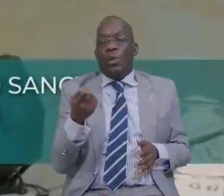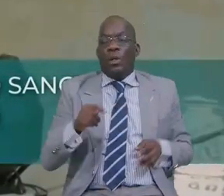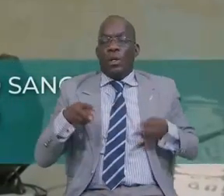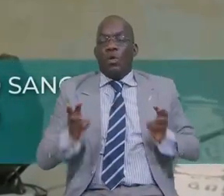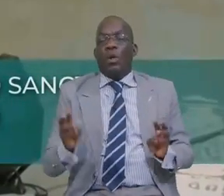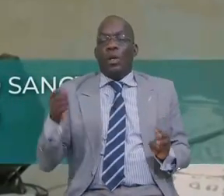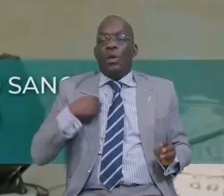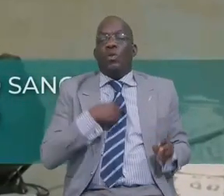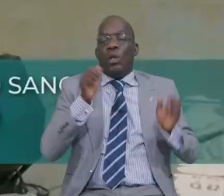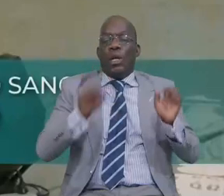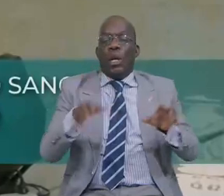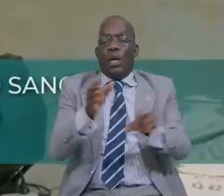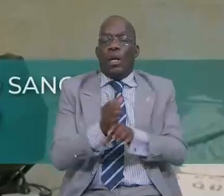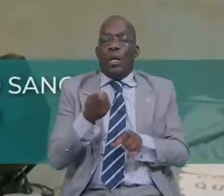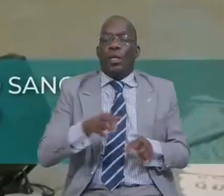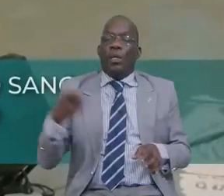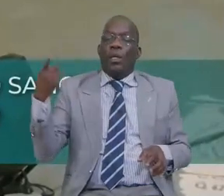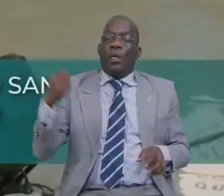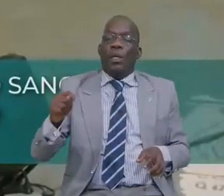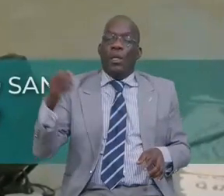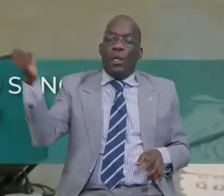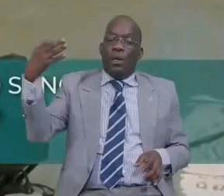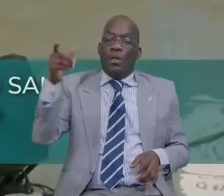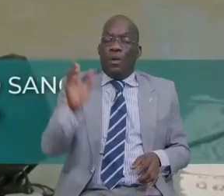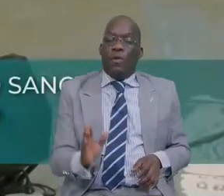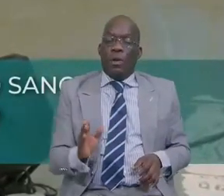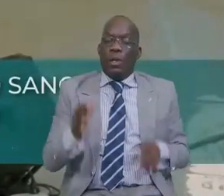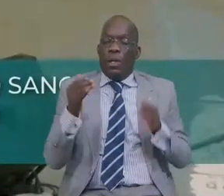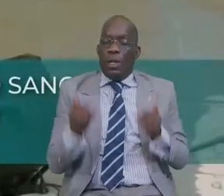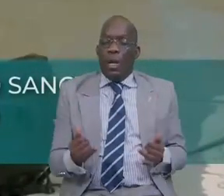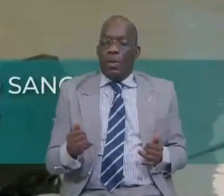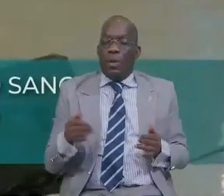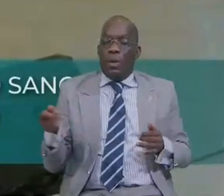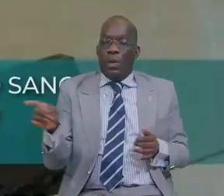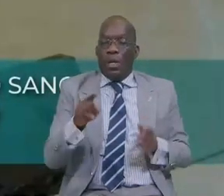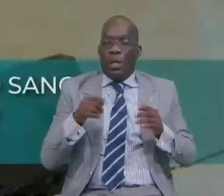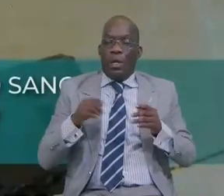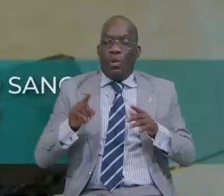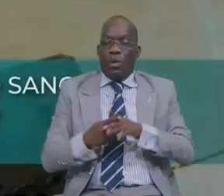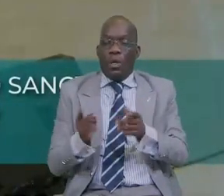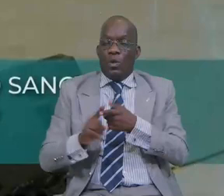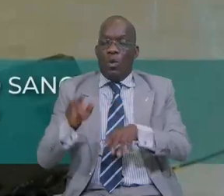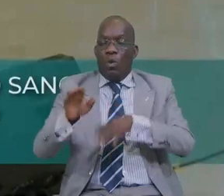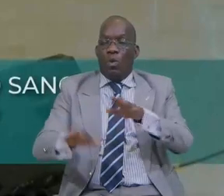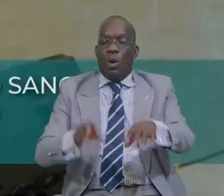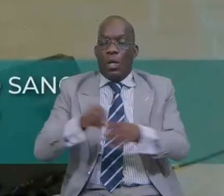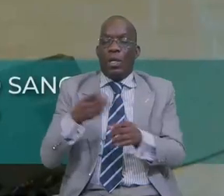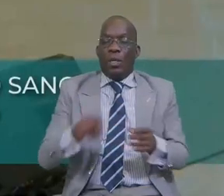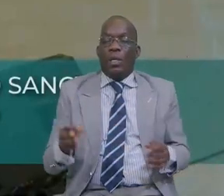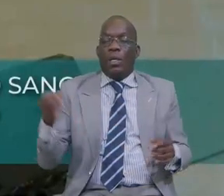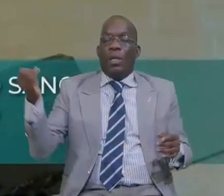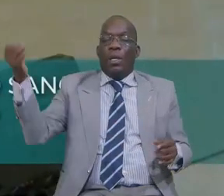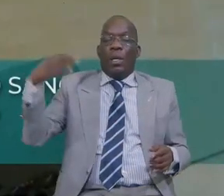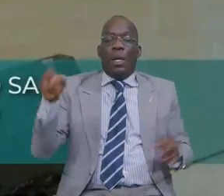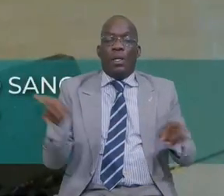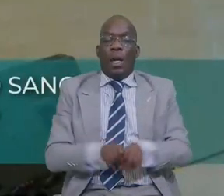Dieu et la manière de recevoir cette grâce, nous leur montrons cela. Et ils commencent à marcher dans la lumière